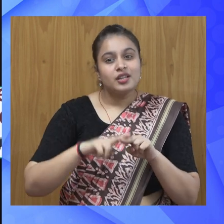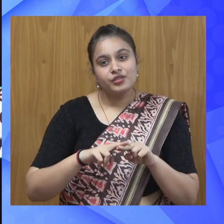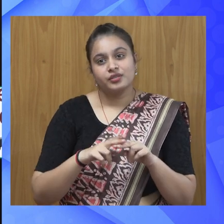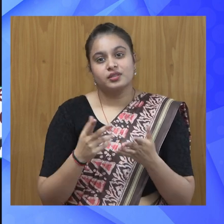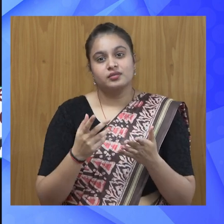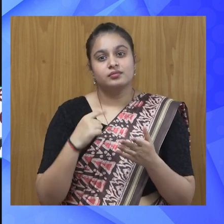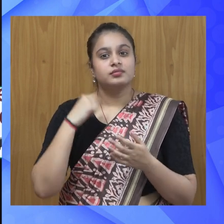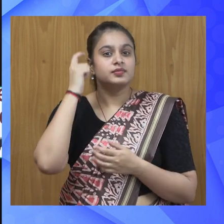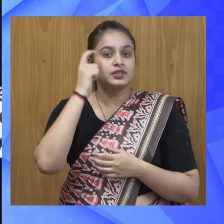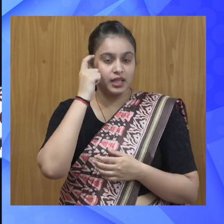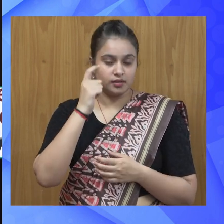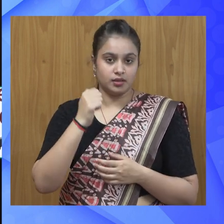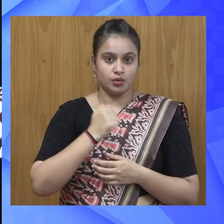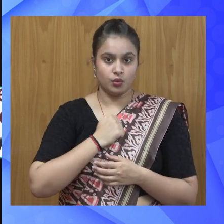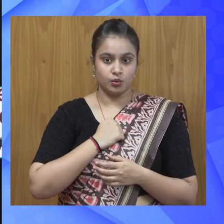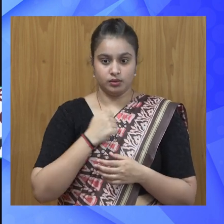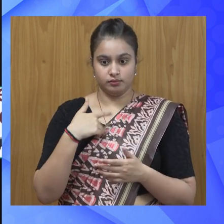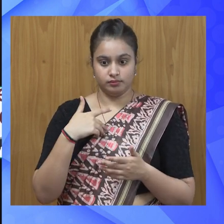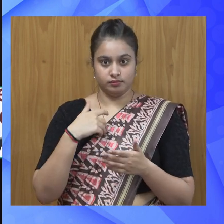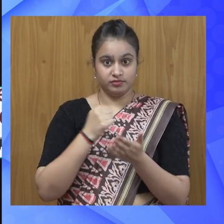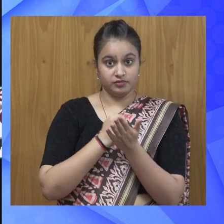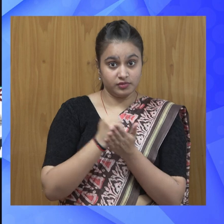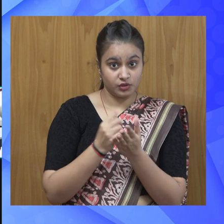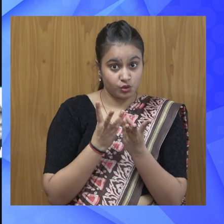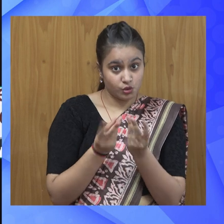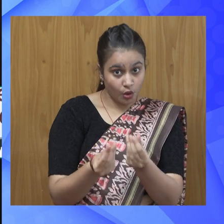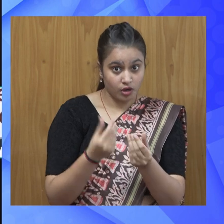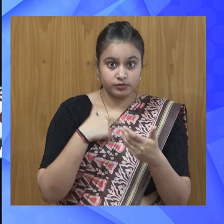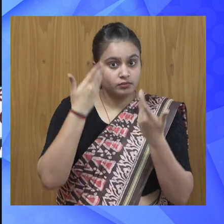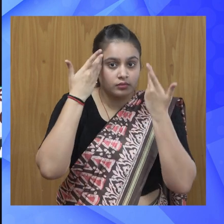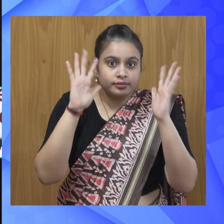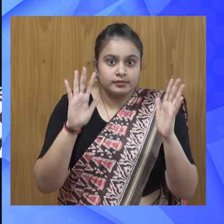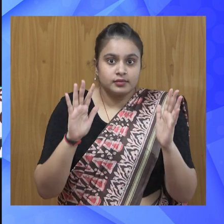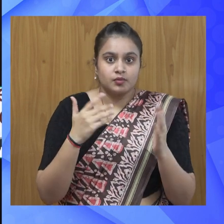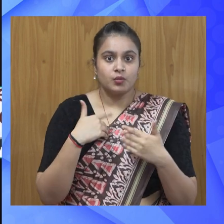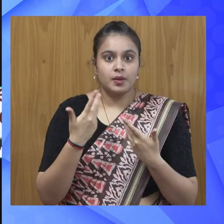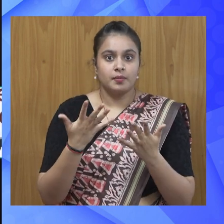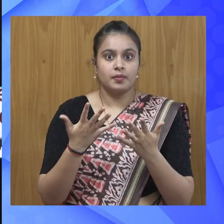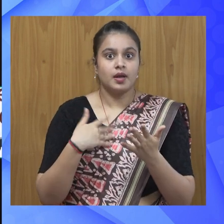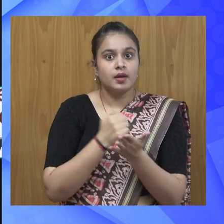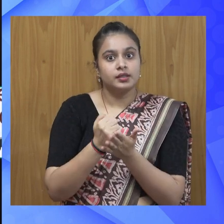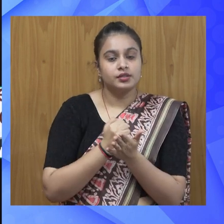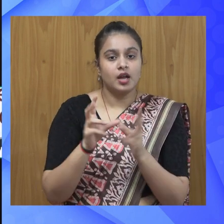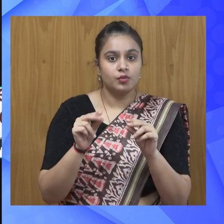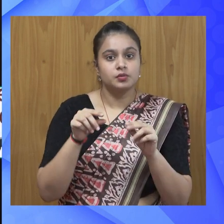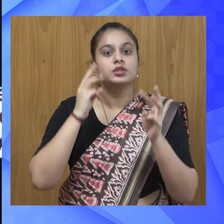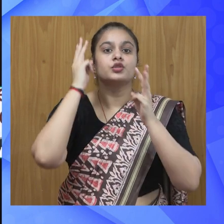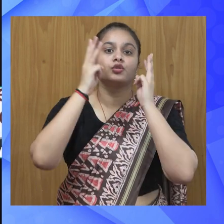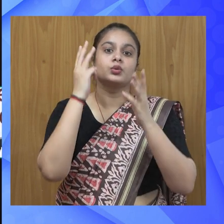सब सोचे कि हमारे पास इसको लड़ने के लिए कोई क्षमता नहीं है तो वो स्ट्रेस को का प्रदान करता